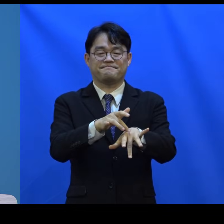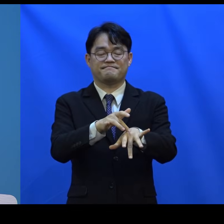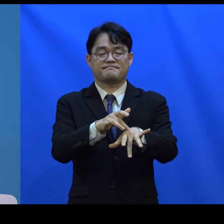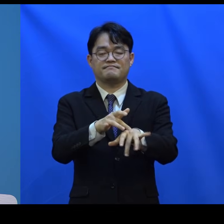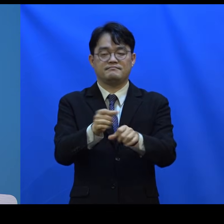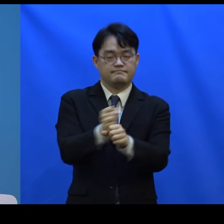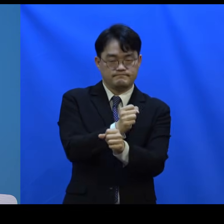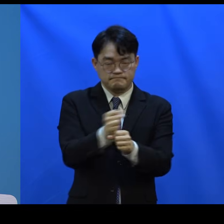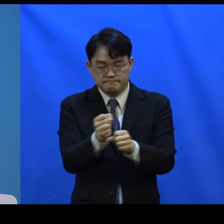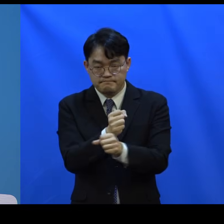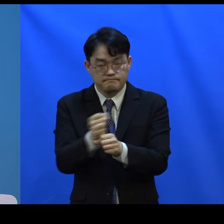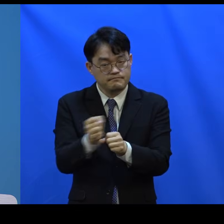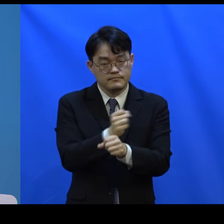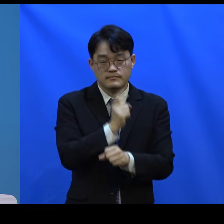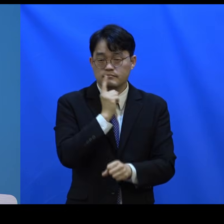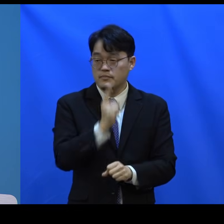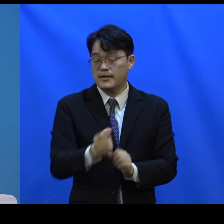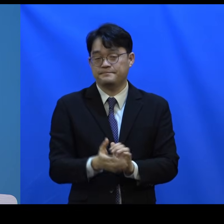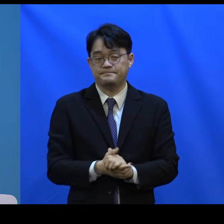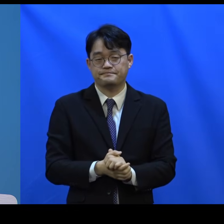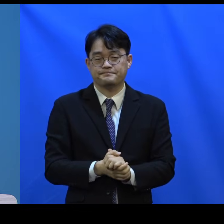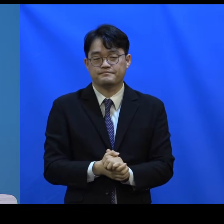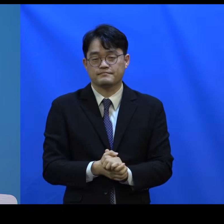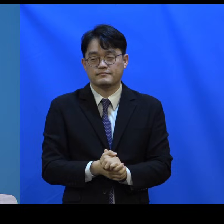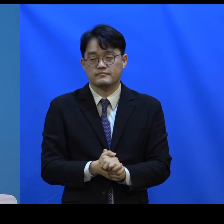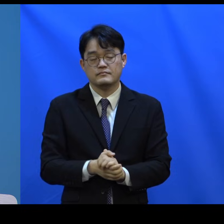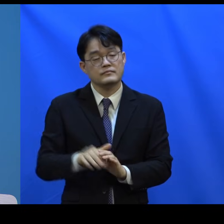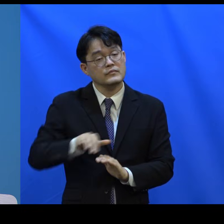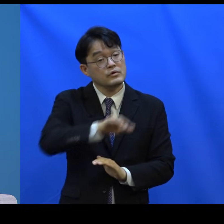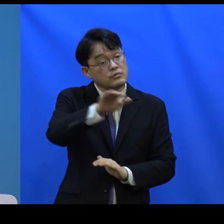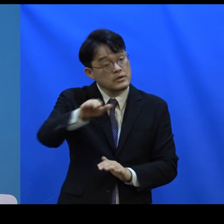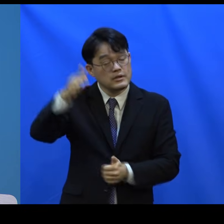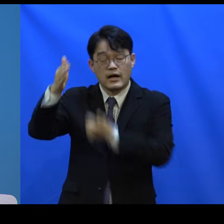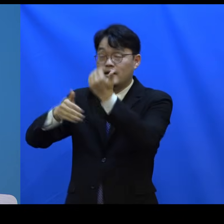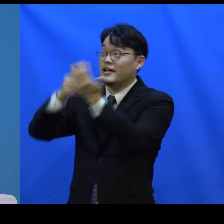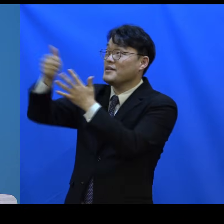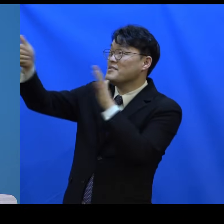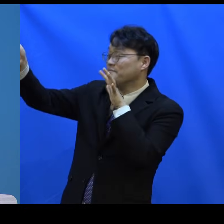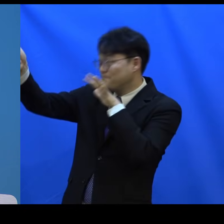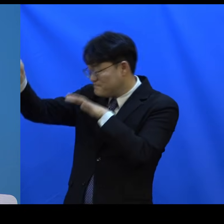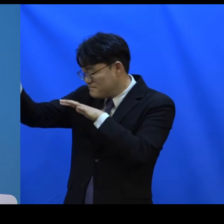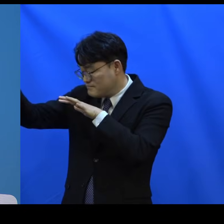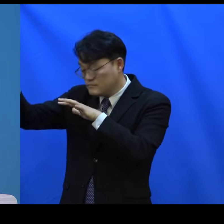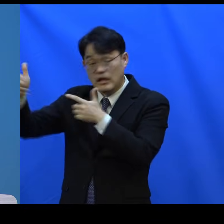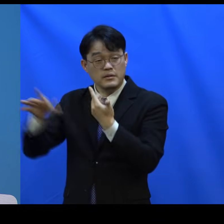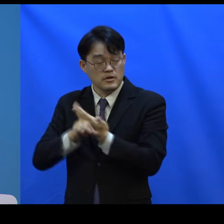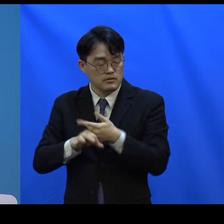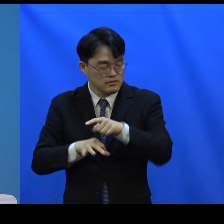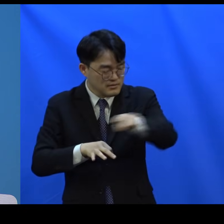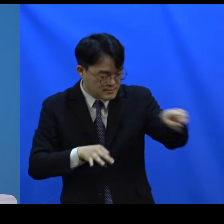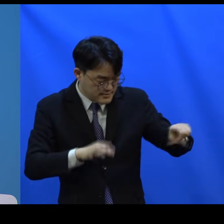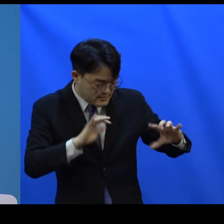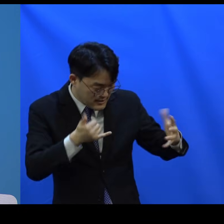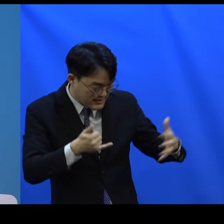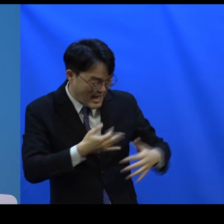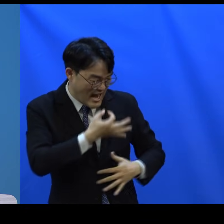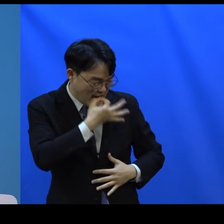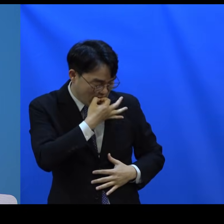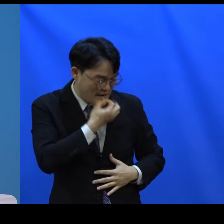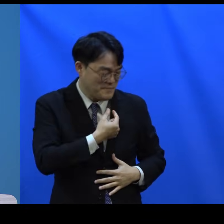그 잘못된 예배가 주는 후유증이 얼마나 큰가를 우리에게 보여주는 거예요. 여러분, 한 해 동안 주일 예배,